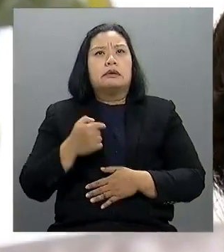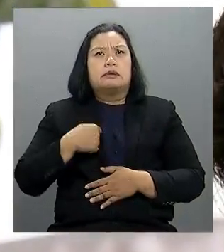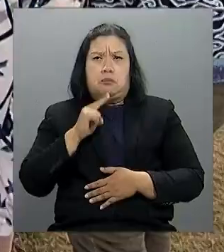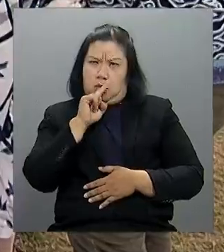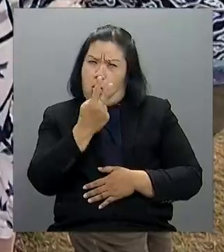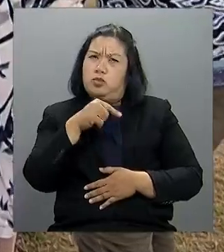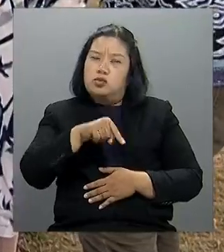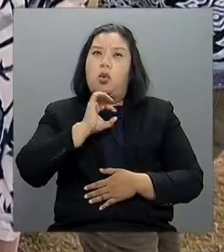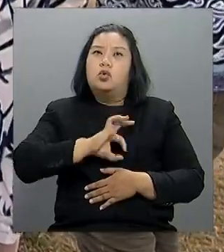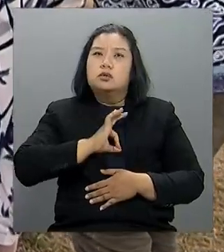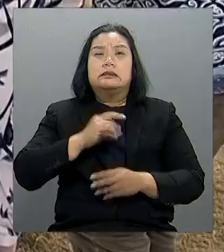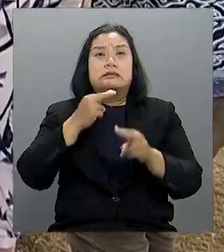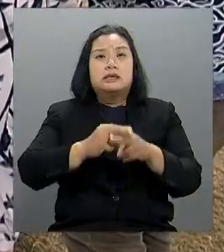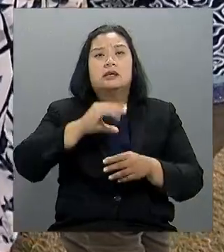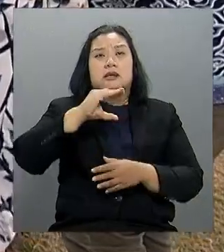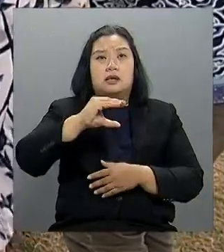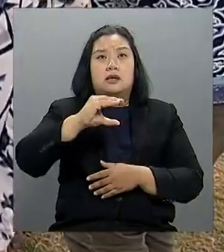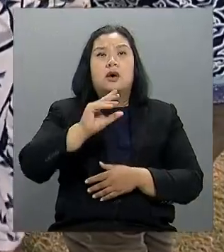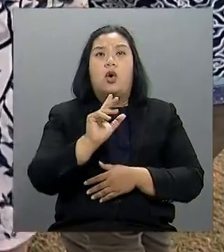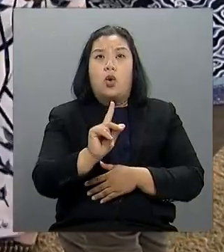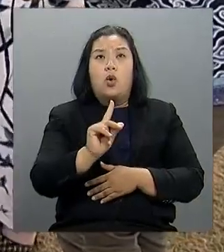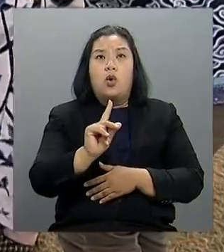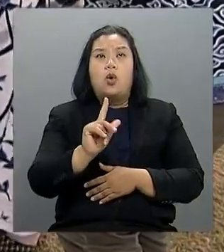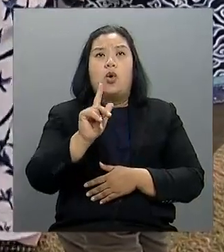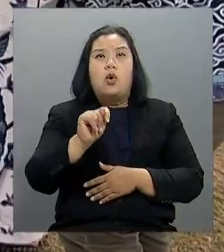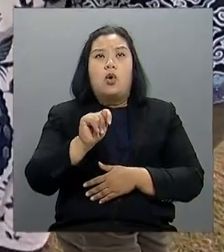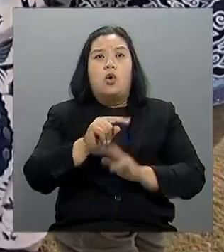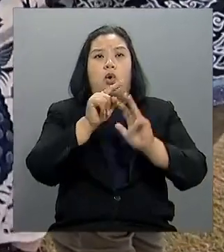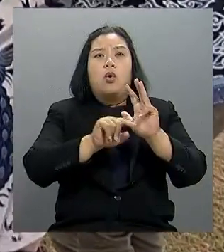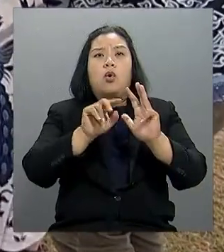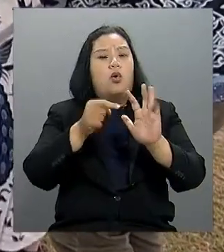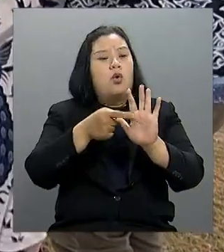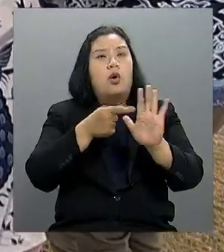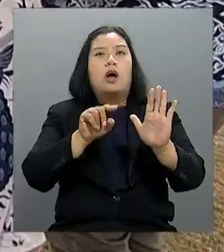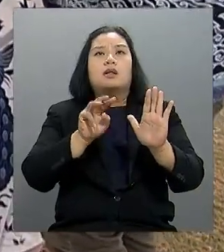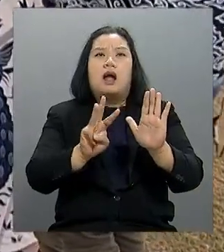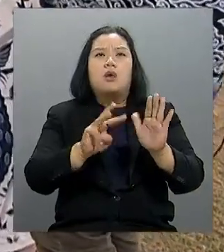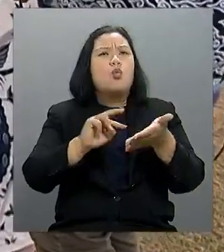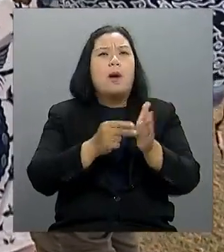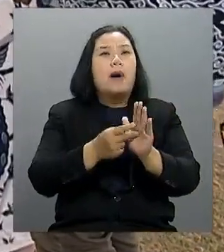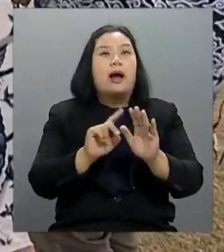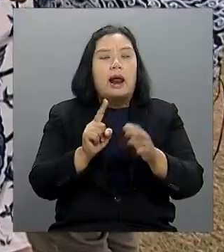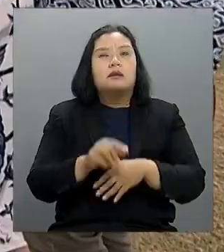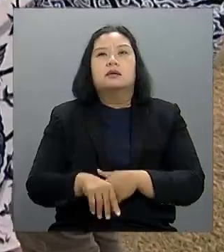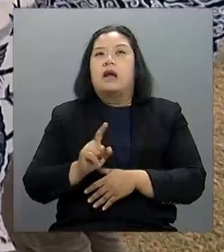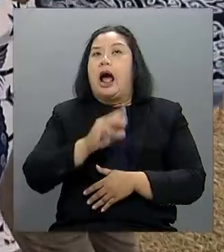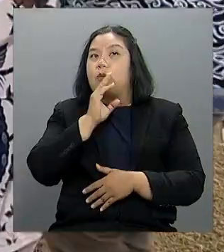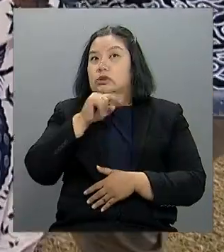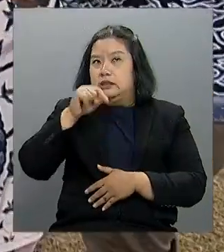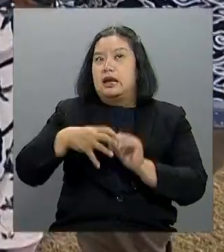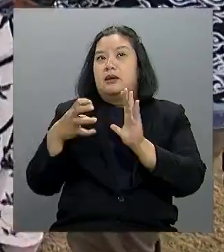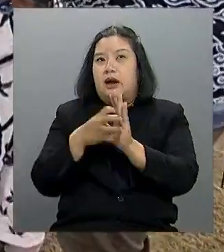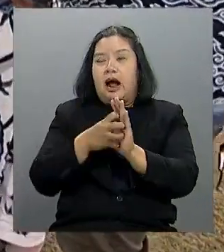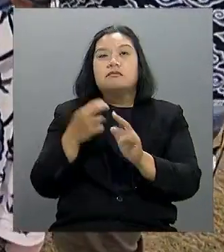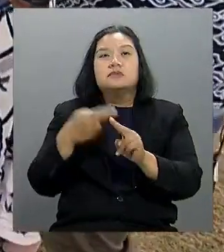า คือเมนูอะไรคะ โอเต้าก็คือเหมือนถ้าทางภาคกลางเขาก็จะเรียกว่าหอยทอดแต่ที่นี่อ่ะหอย